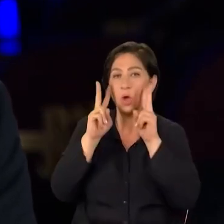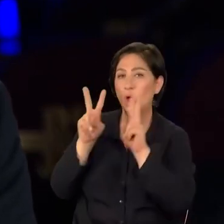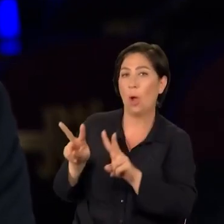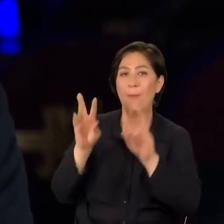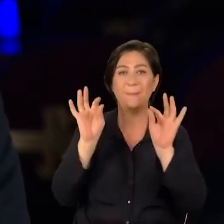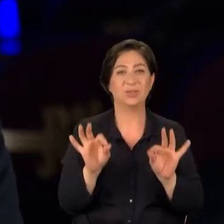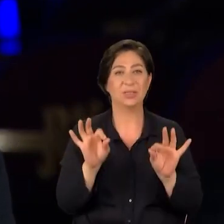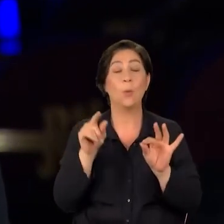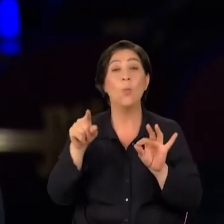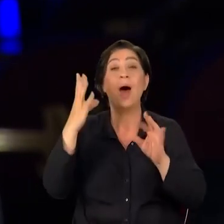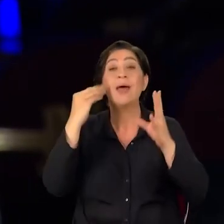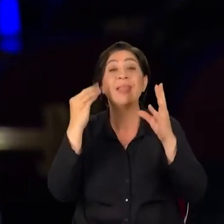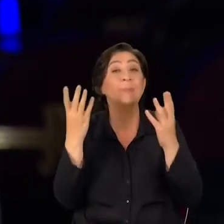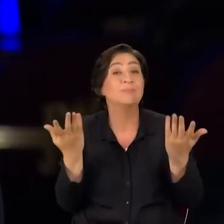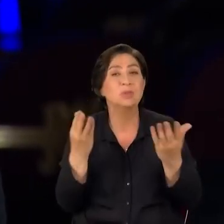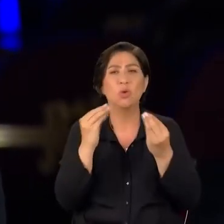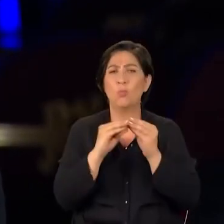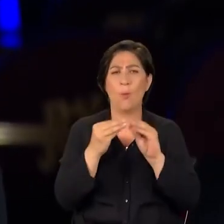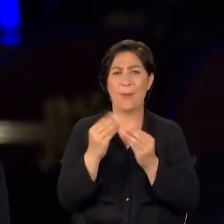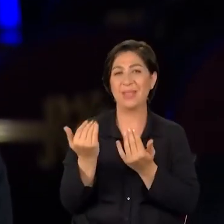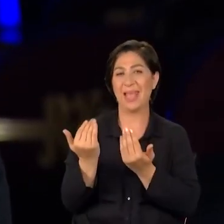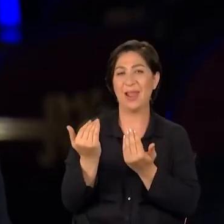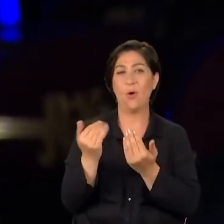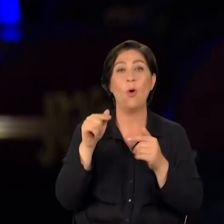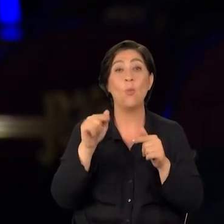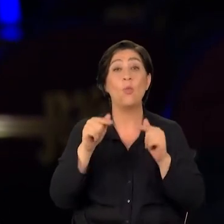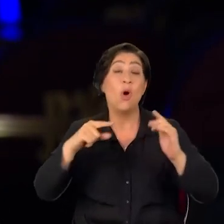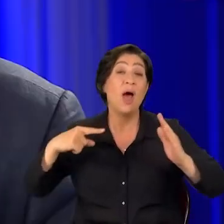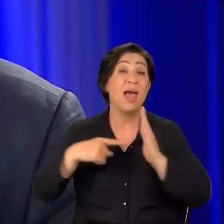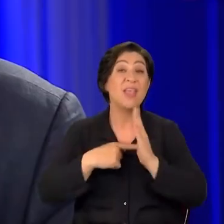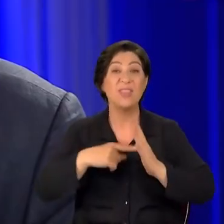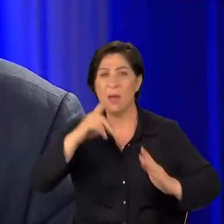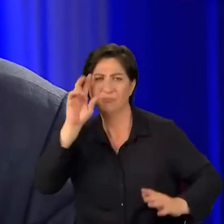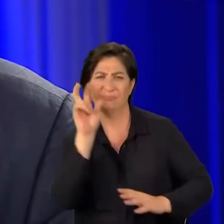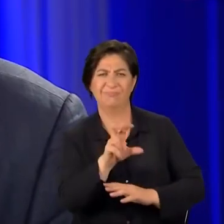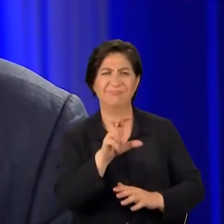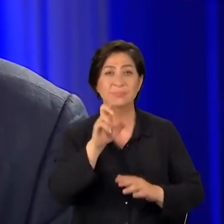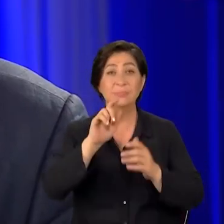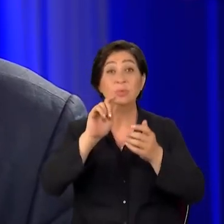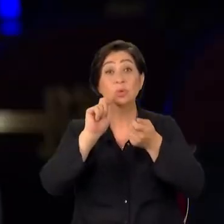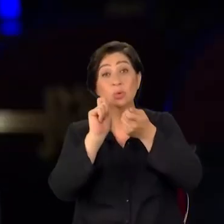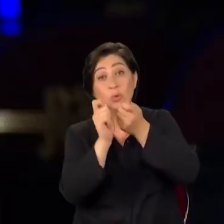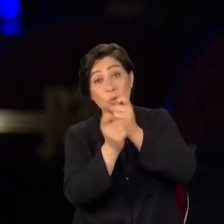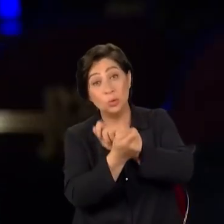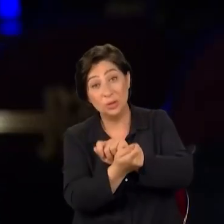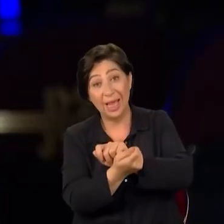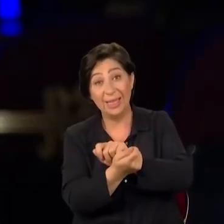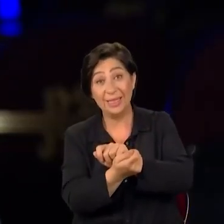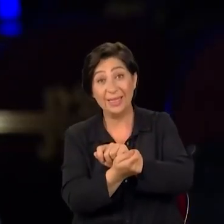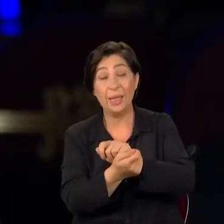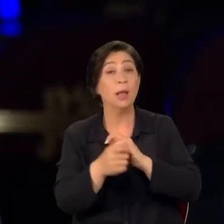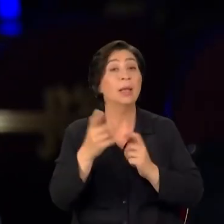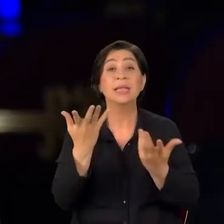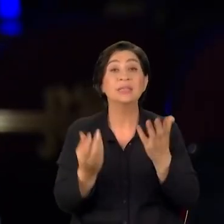manasını görmeye başladık. O mana tabii çok problemli geliyor. Çünkü bu ideolojiler dönüşürken, biterken değil,